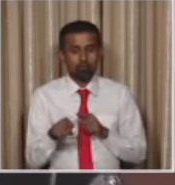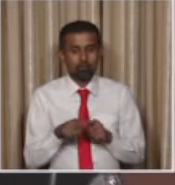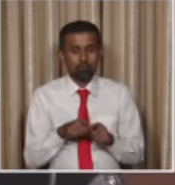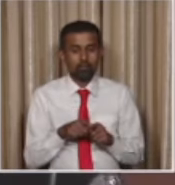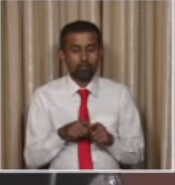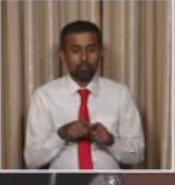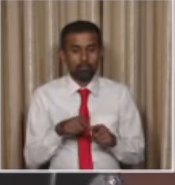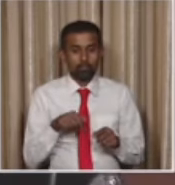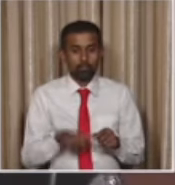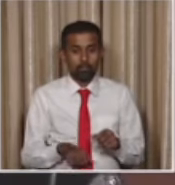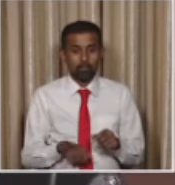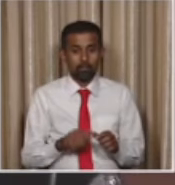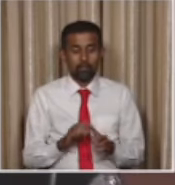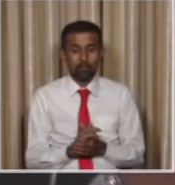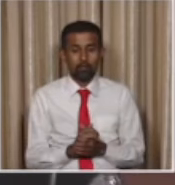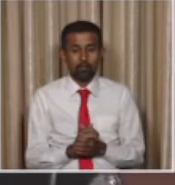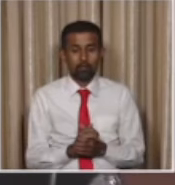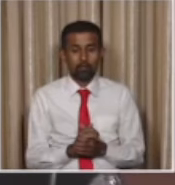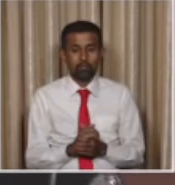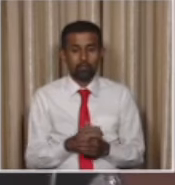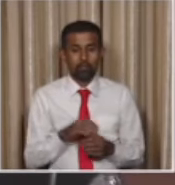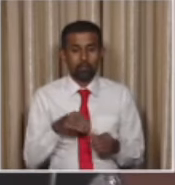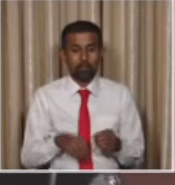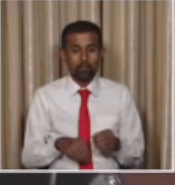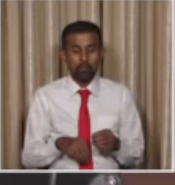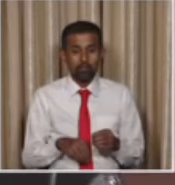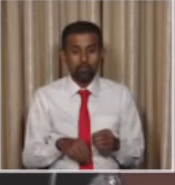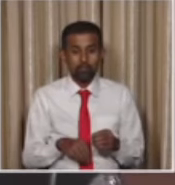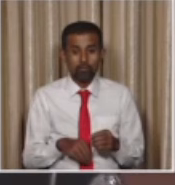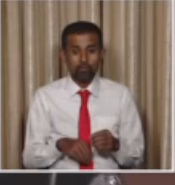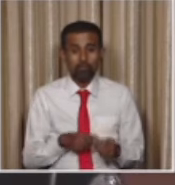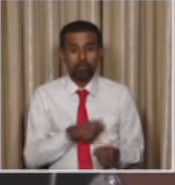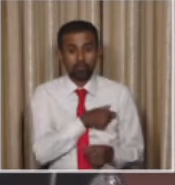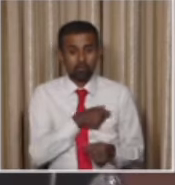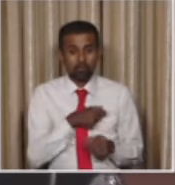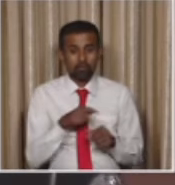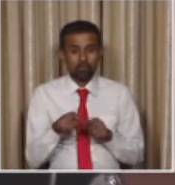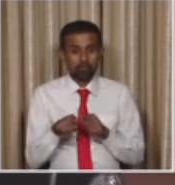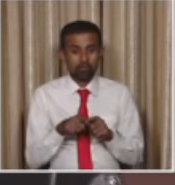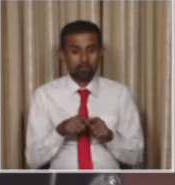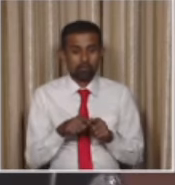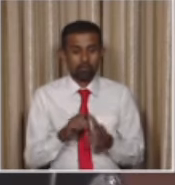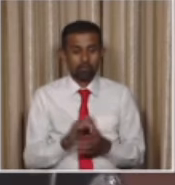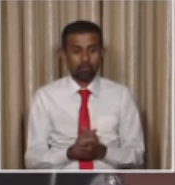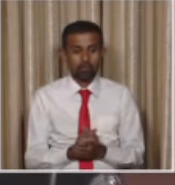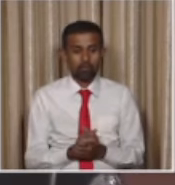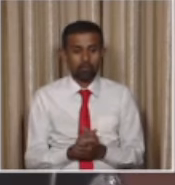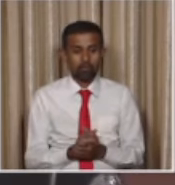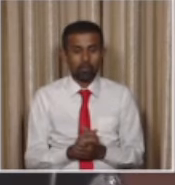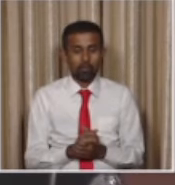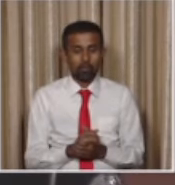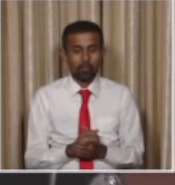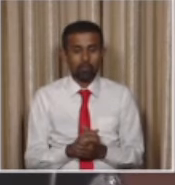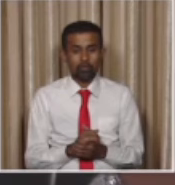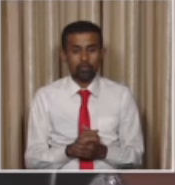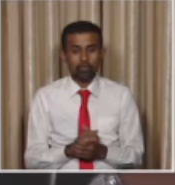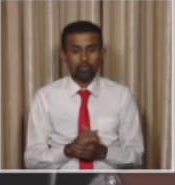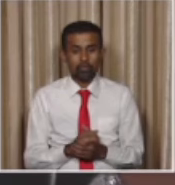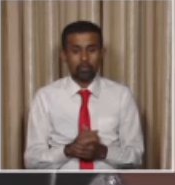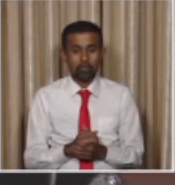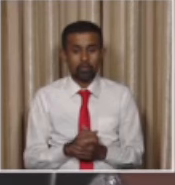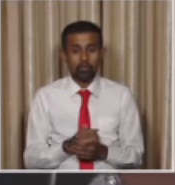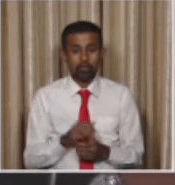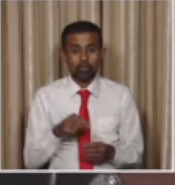රටේ ප්‍රශ්න විසඳන්න කටයුතු කරපු නායකයෙක් හැටියට අපි සිල් දෙනාම එතුමාට